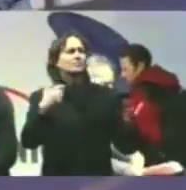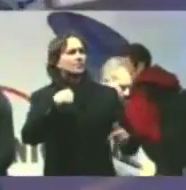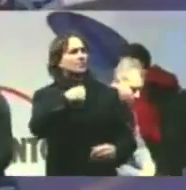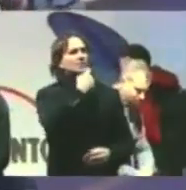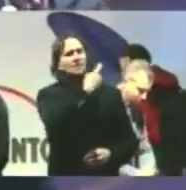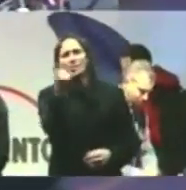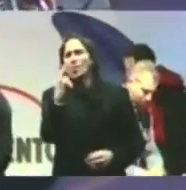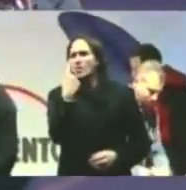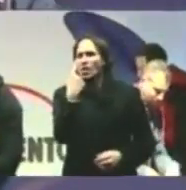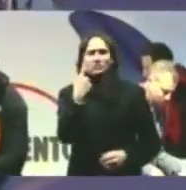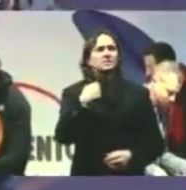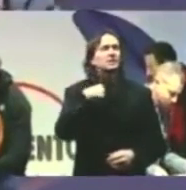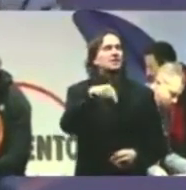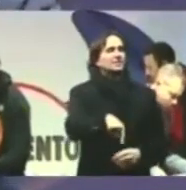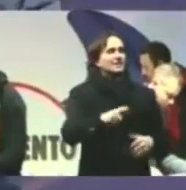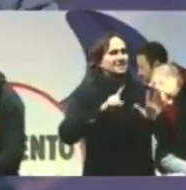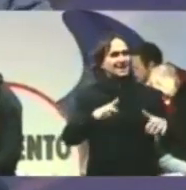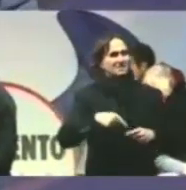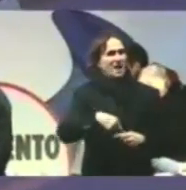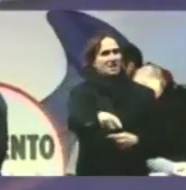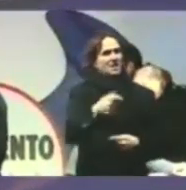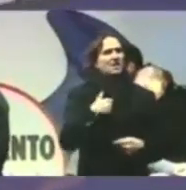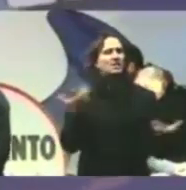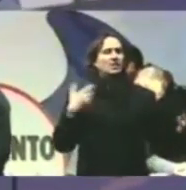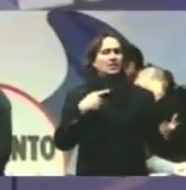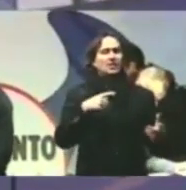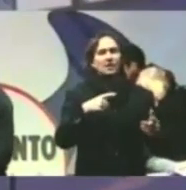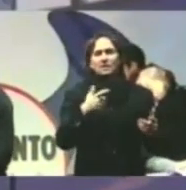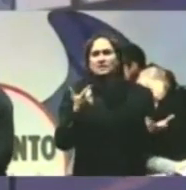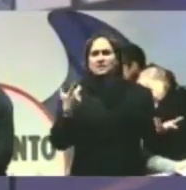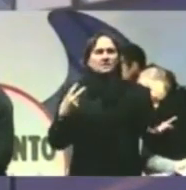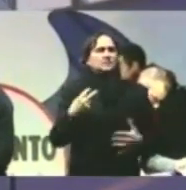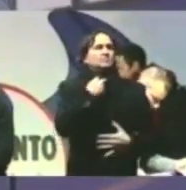dico una cosa, questa settimana ho dovuto lasciare a casa quattro persone.